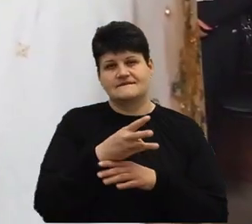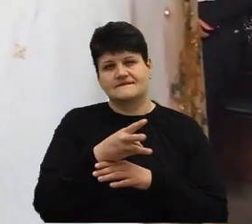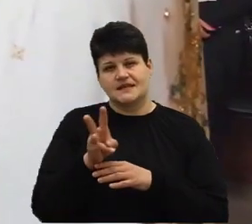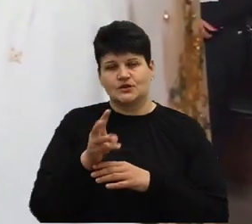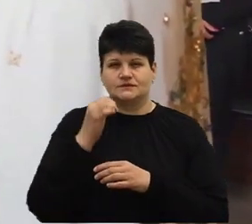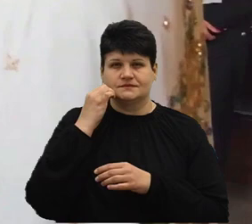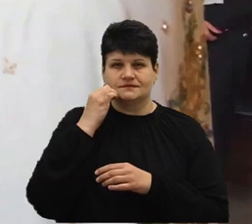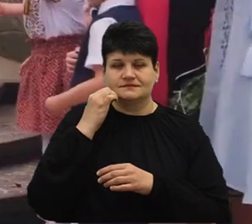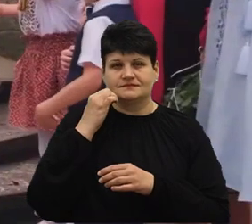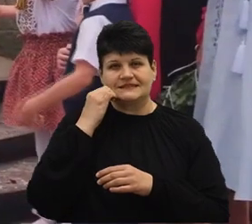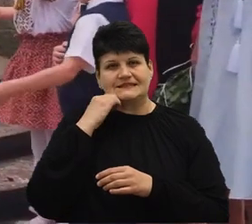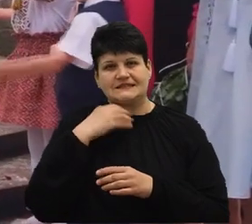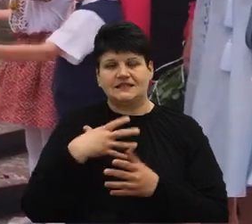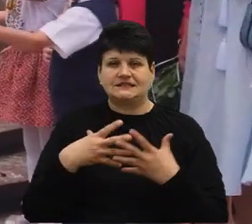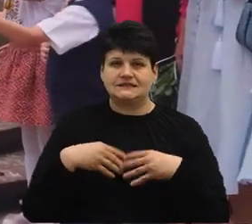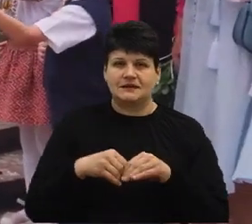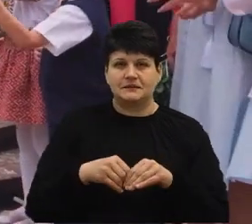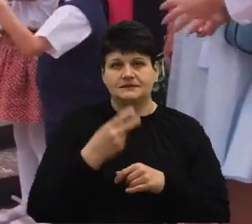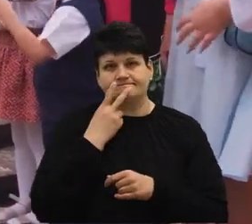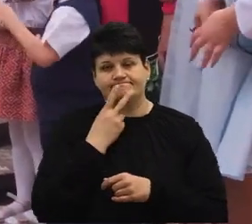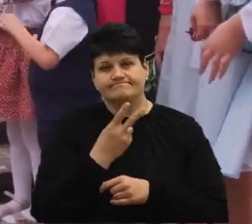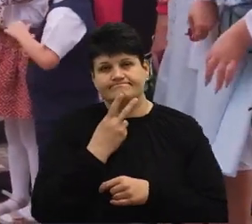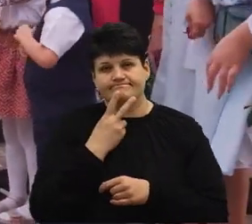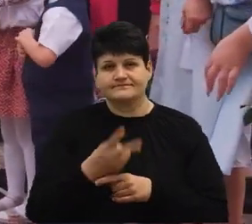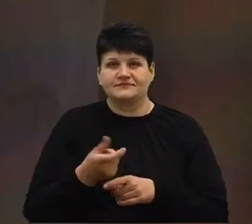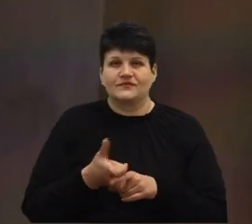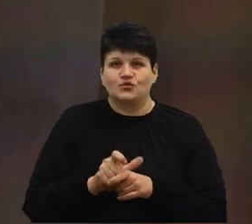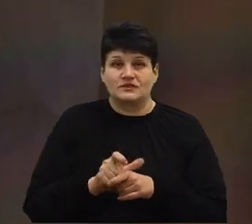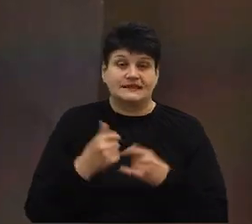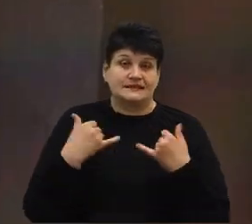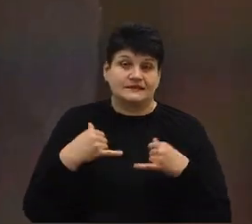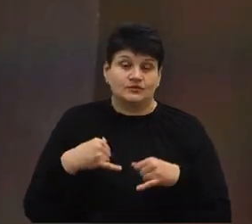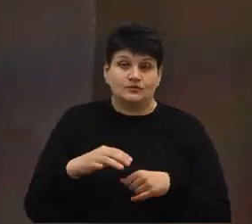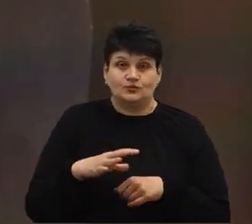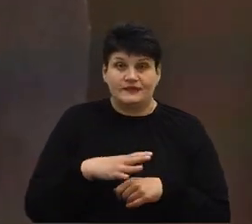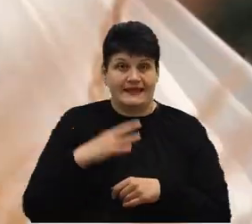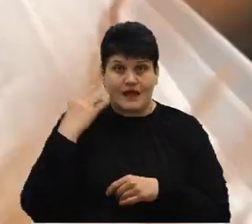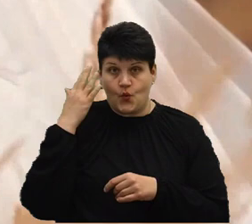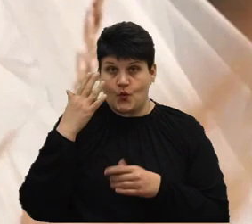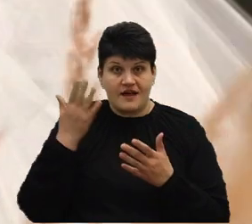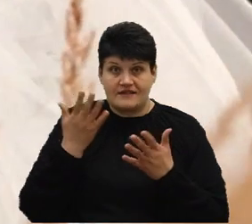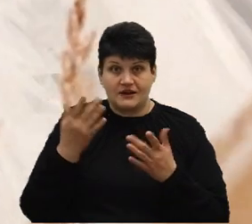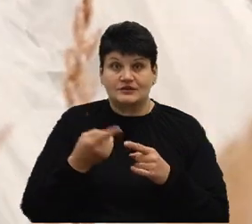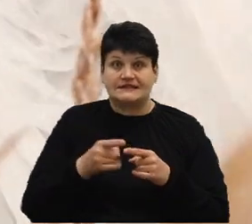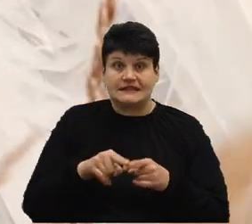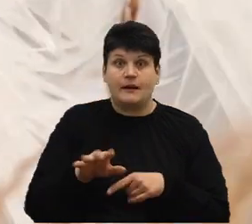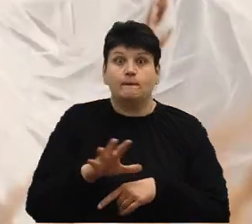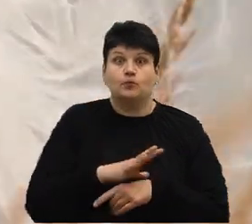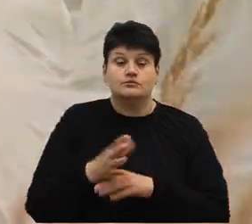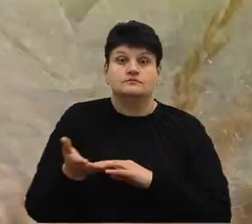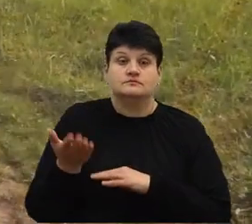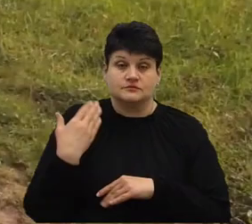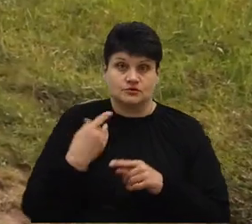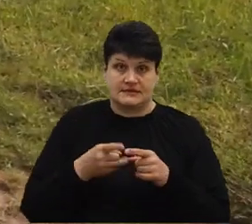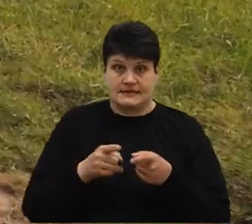там цей ролик і воно так ну дуже по-перше якось так дуже дивно бо навіть не уявляєш що це якусь було і що це взагалі реальність